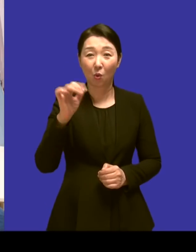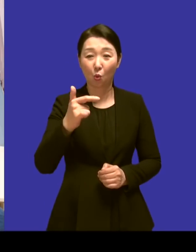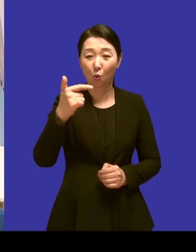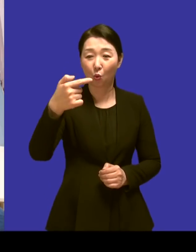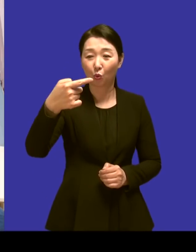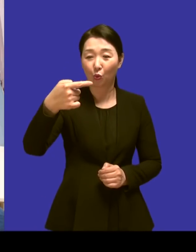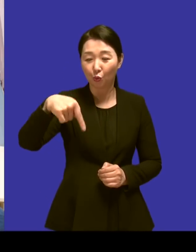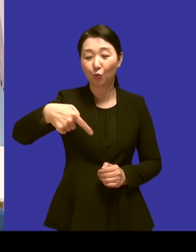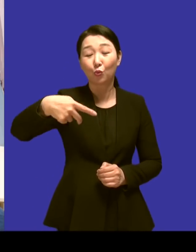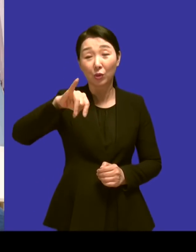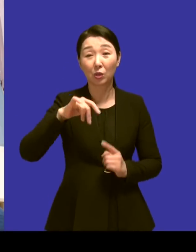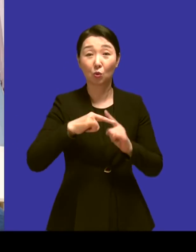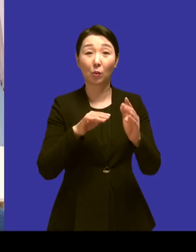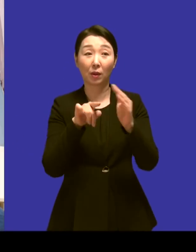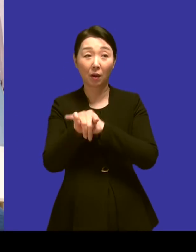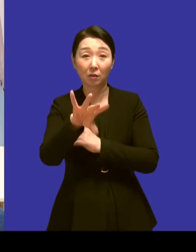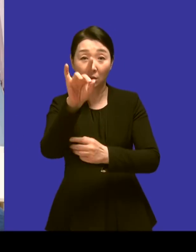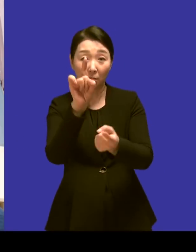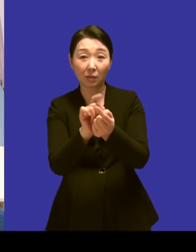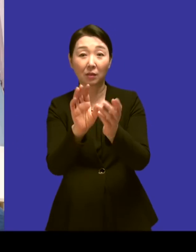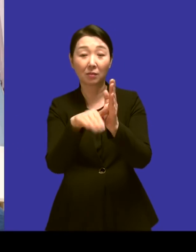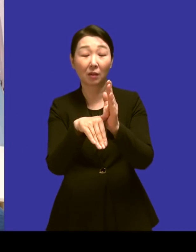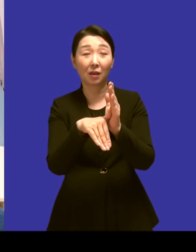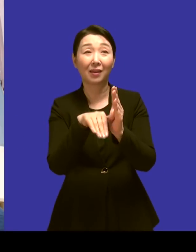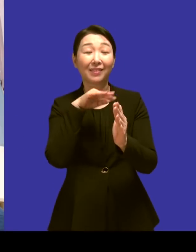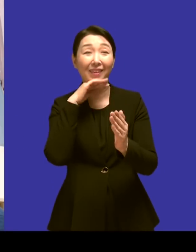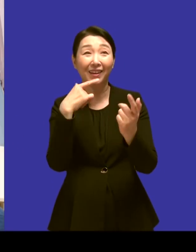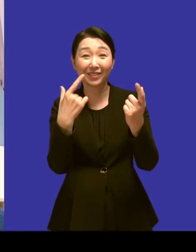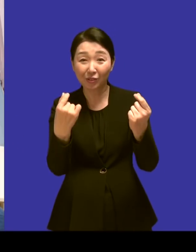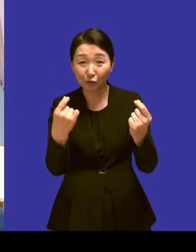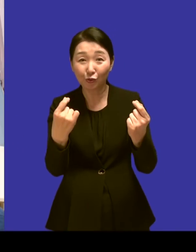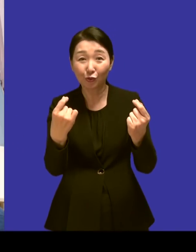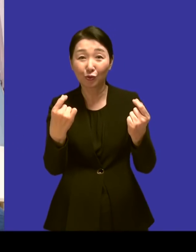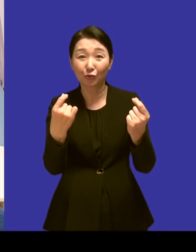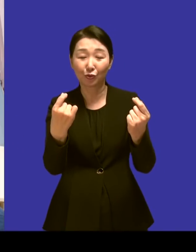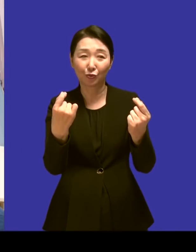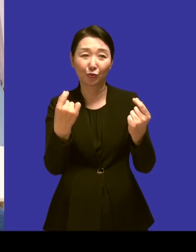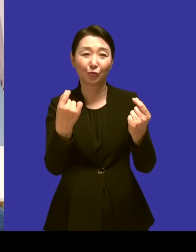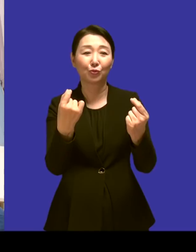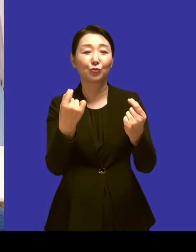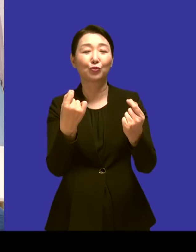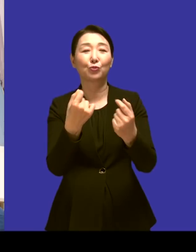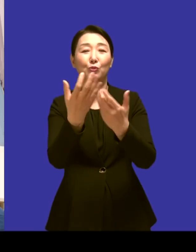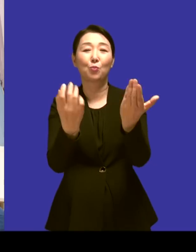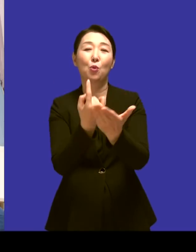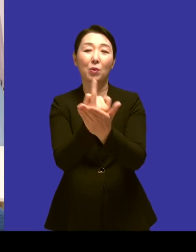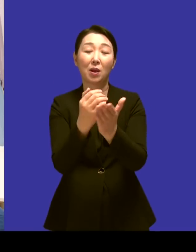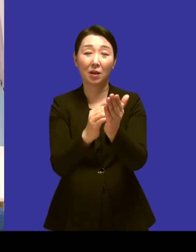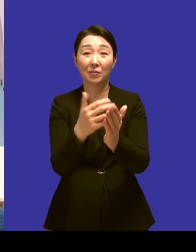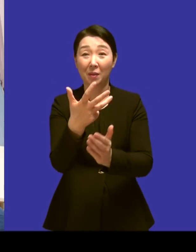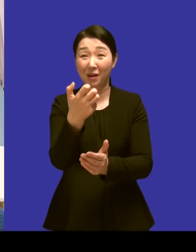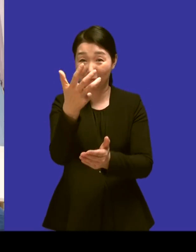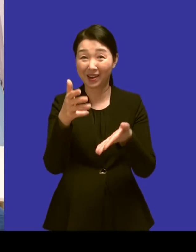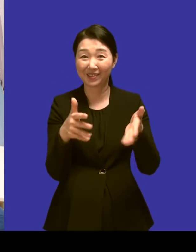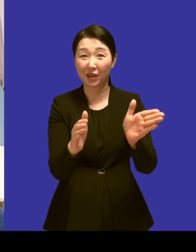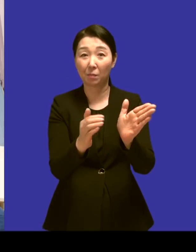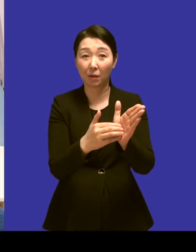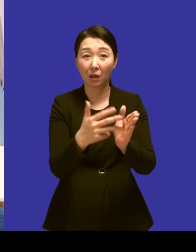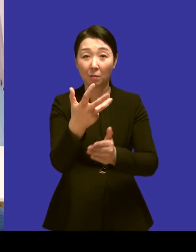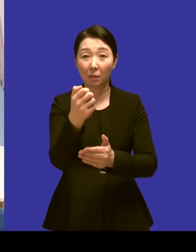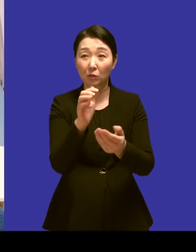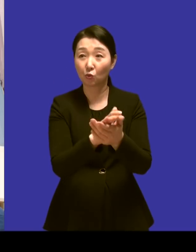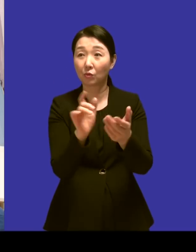처음 맞아줄 때부터 제가 동기 모임을 한번 갈 일이 있었어요. 네. 근데 그 저가 88년생인데 88년생 친구들